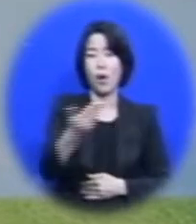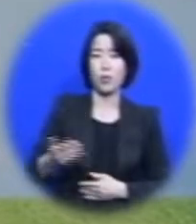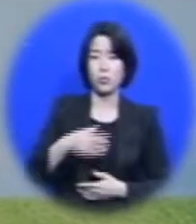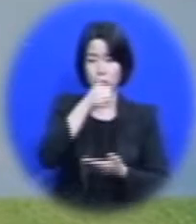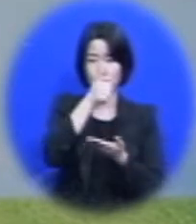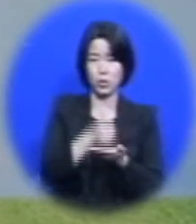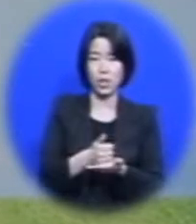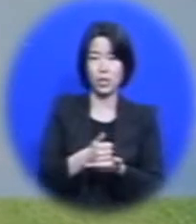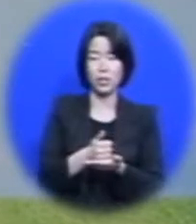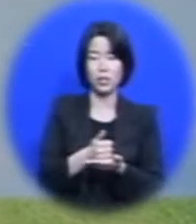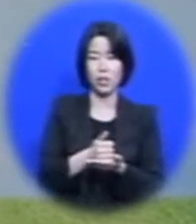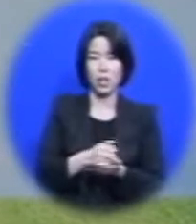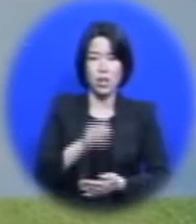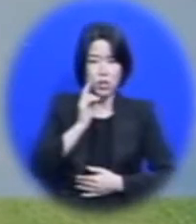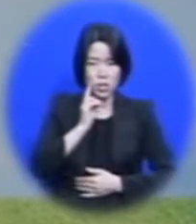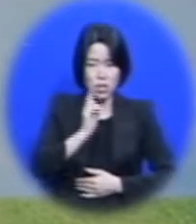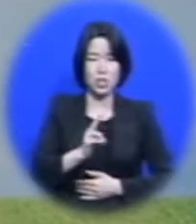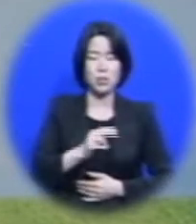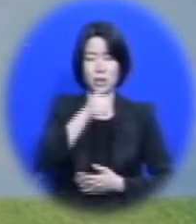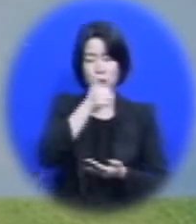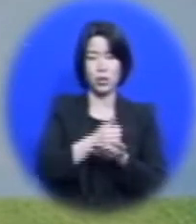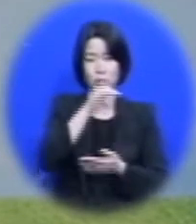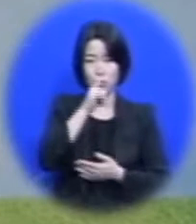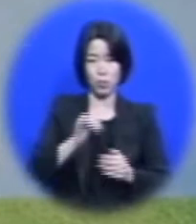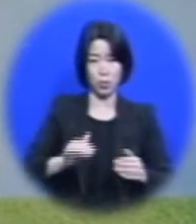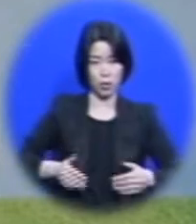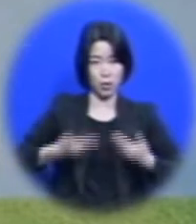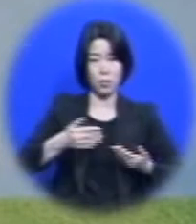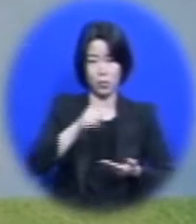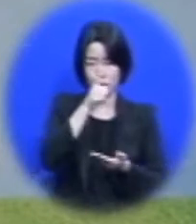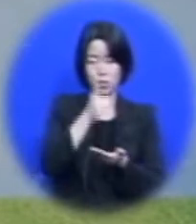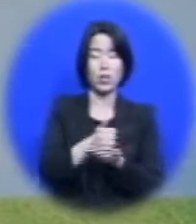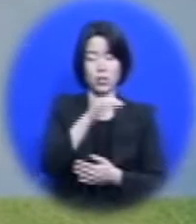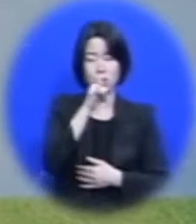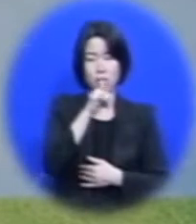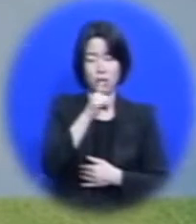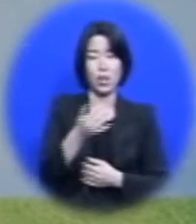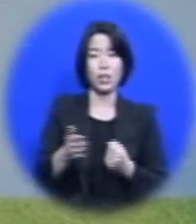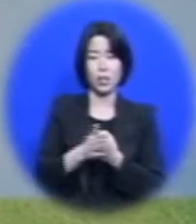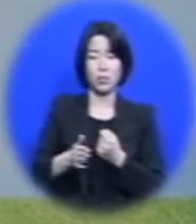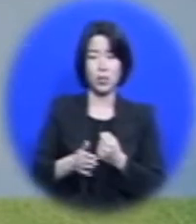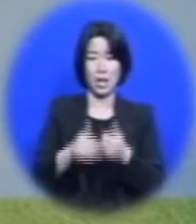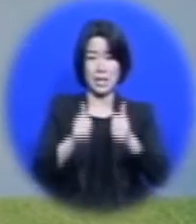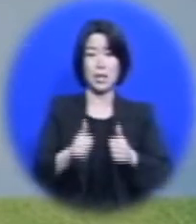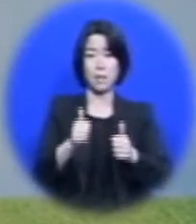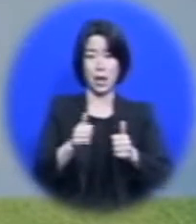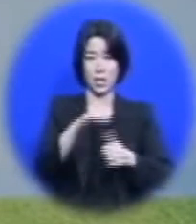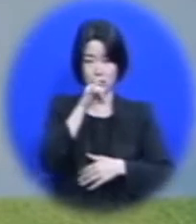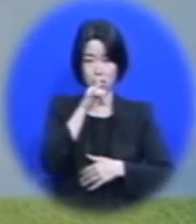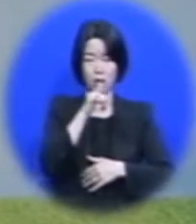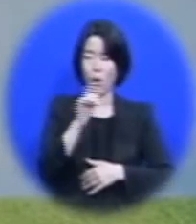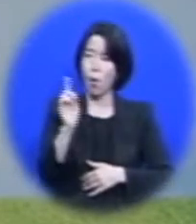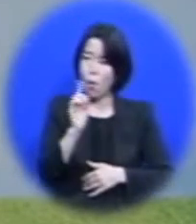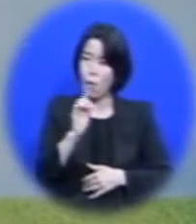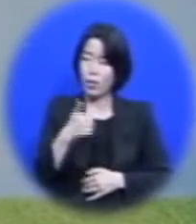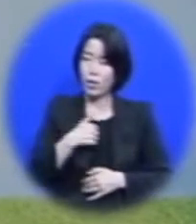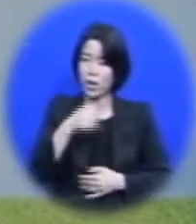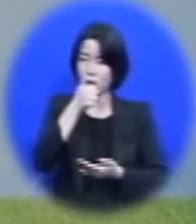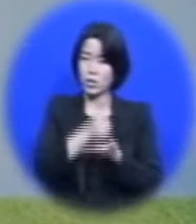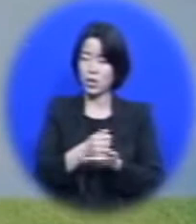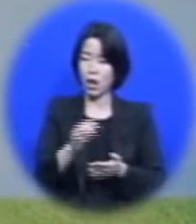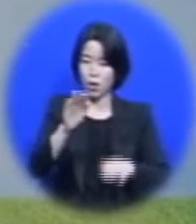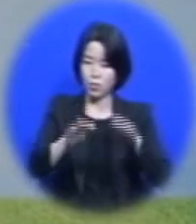죄는 중한 죄도 있고 경한 죄도 있습니다. 그래서 재판을 하잖아요. 도대체 내 죄가 어느